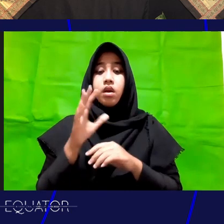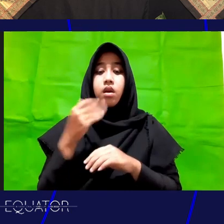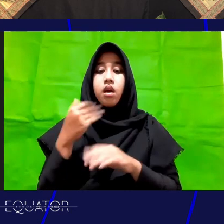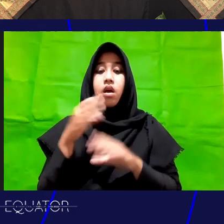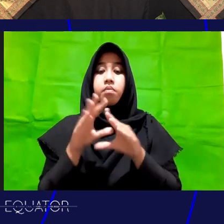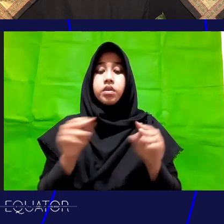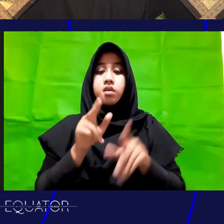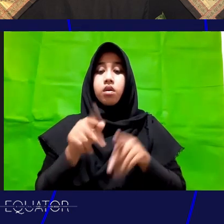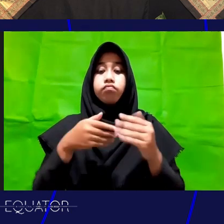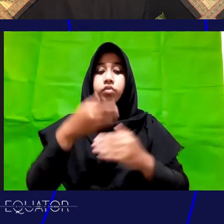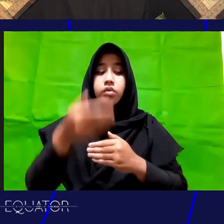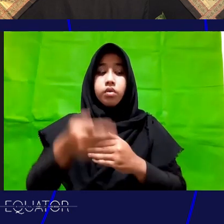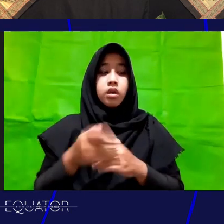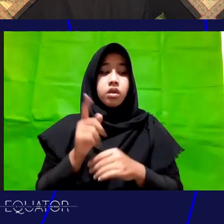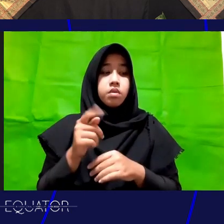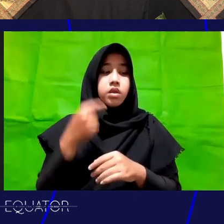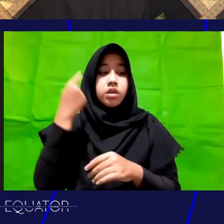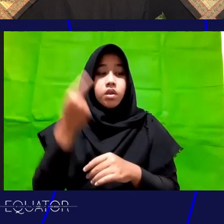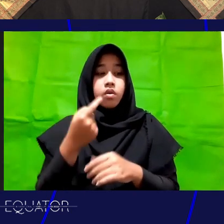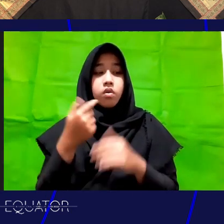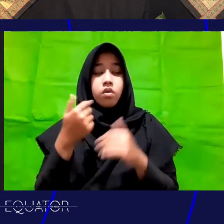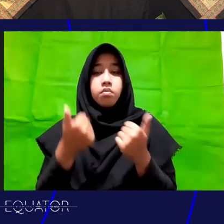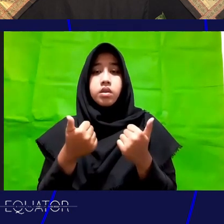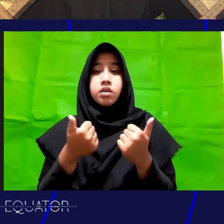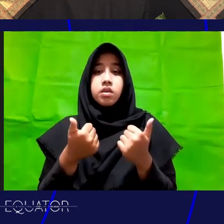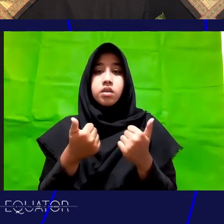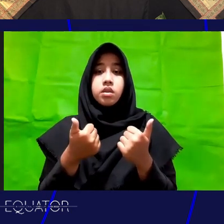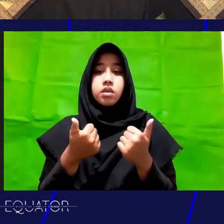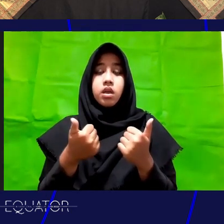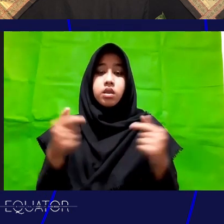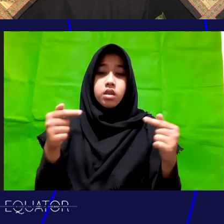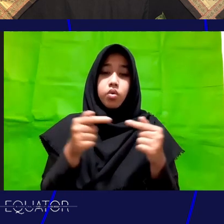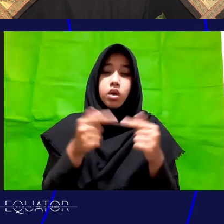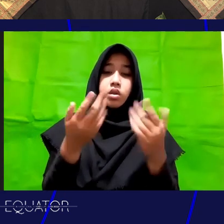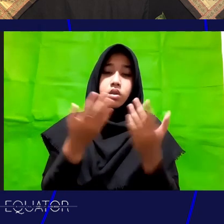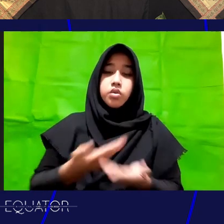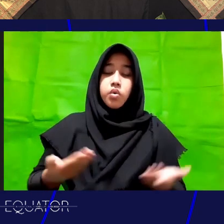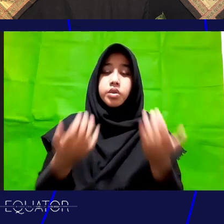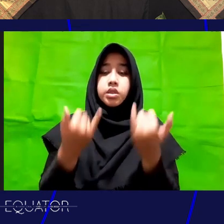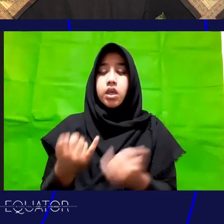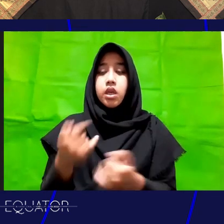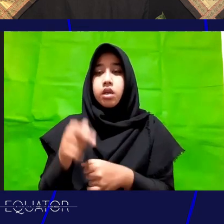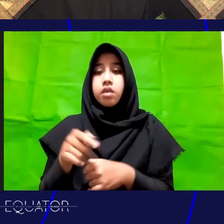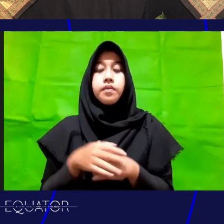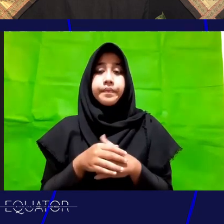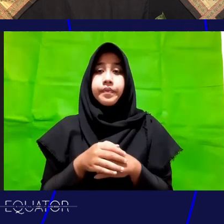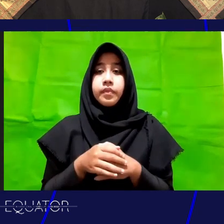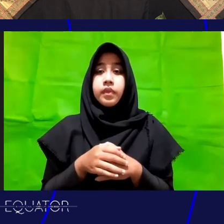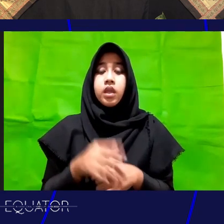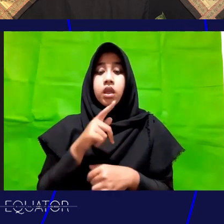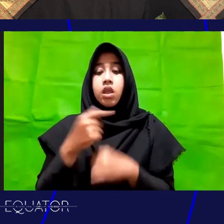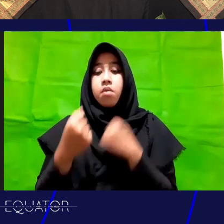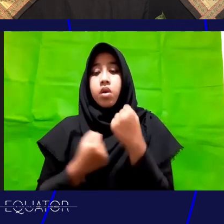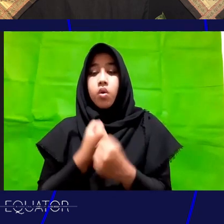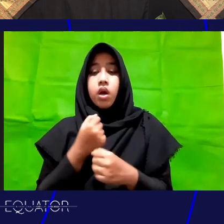karena selalu bisa dikontekstualkan dengan kondisi sekarang gitu ya, di mana tadi disebut oleh Mas Iwang kita sedang melakukan residensi